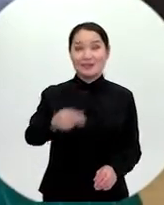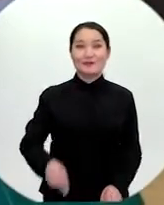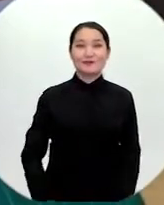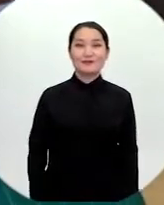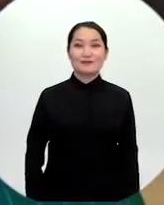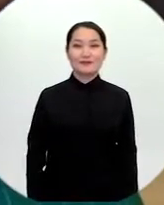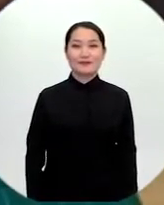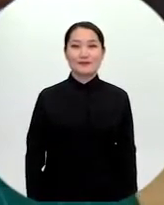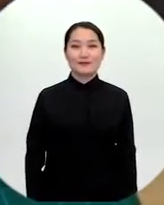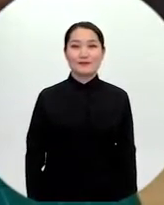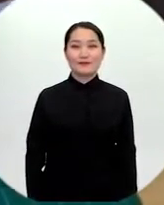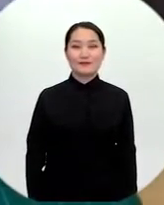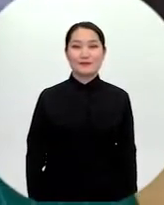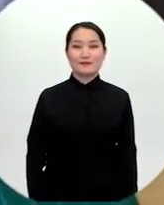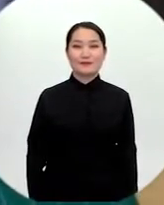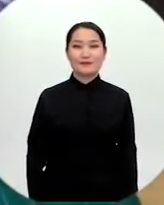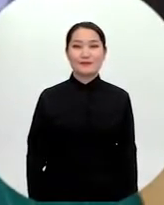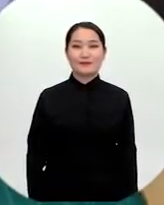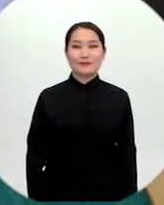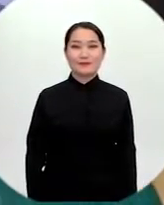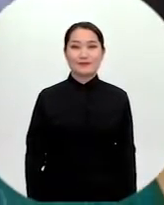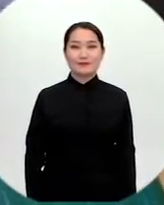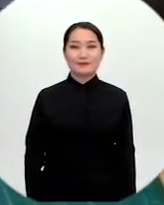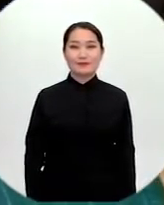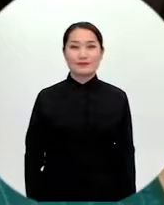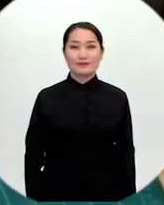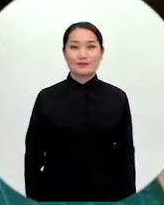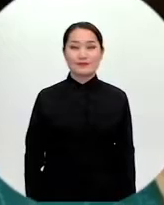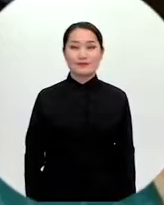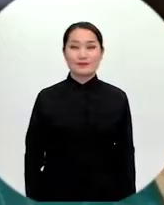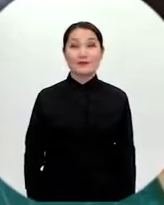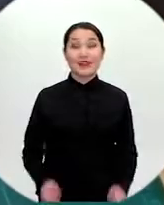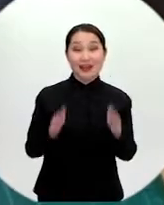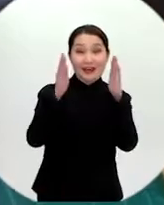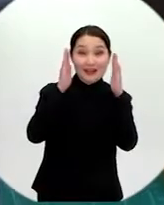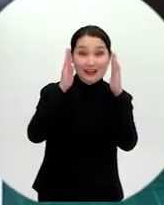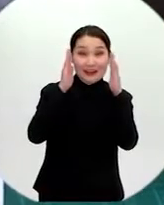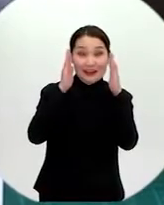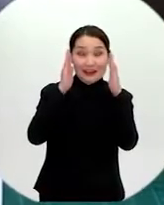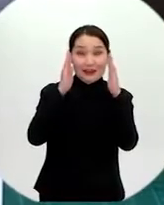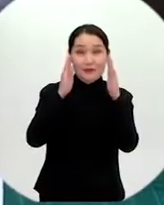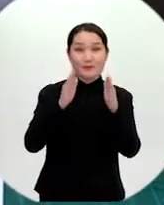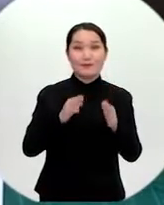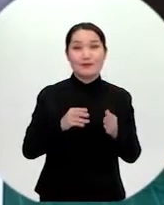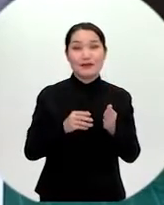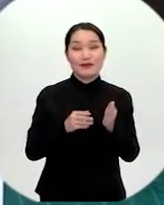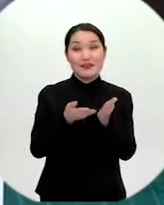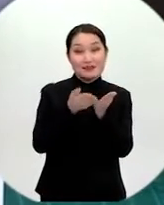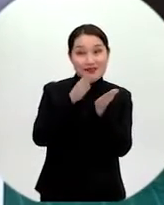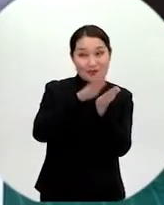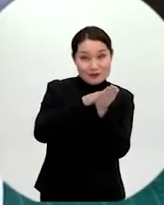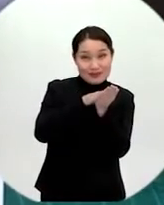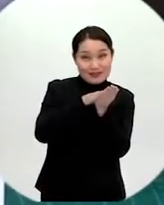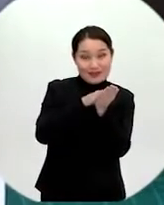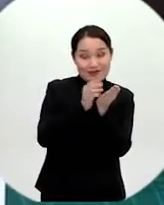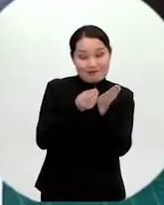Өөрөлдөл үзүр лугаа нь нарийсан. Ийм зэрэг. За энд нэг зүйлийг манай хүмүүс анхаарах хэрэгтэй. Энэ битүү тал руугаа